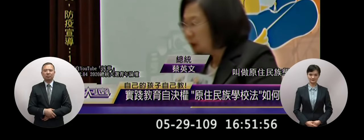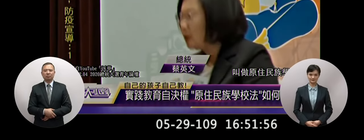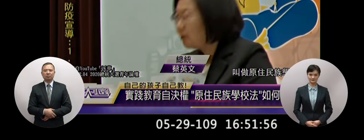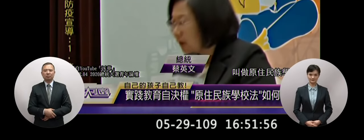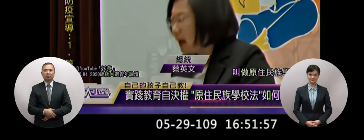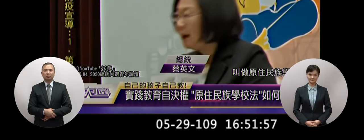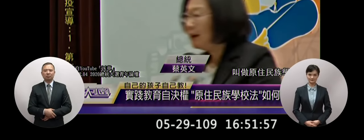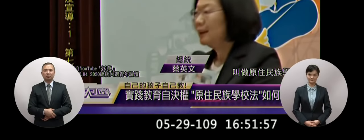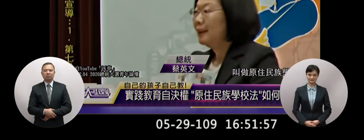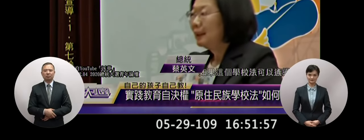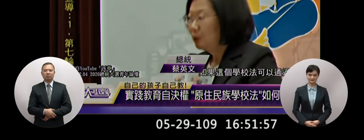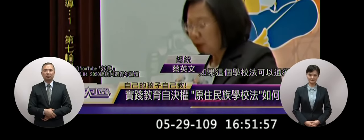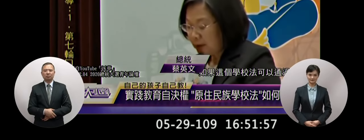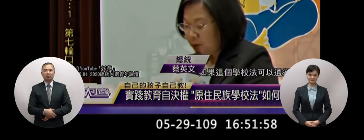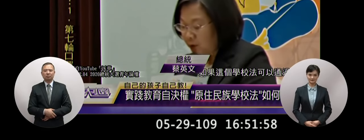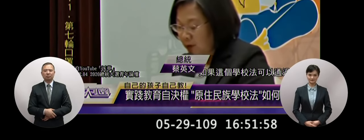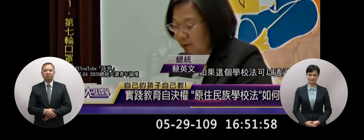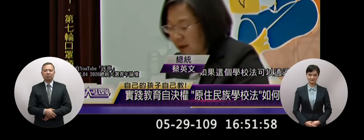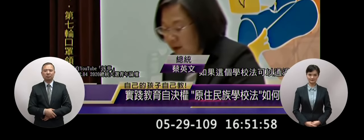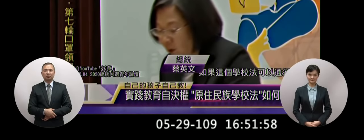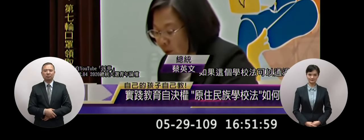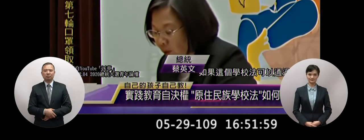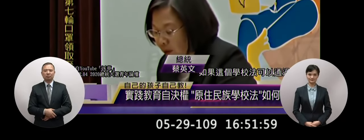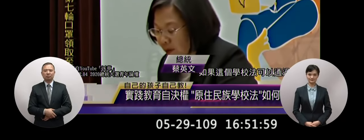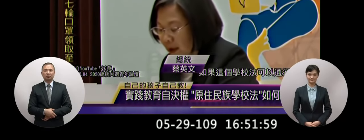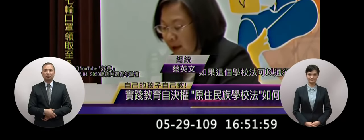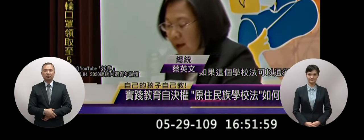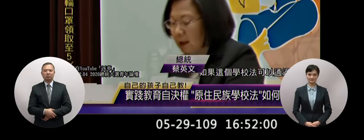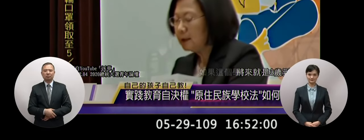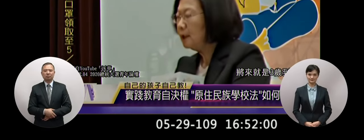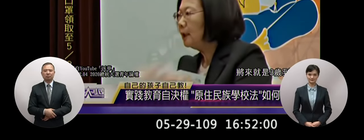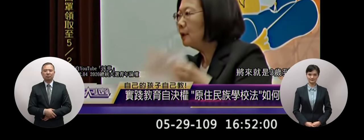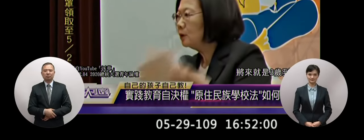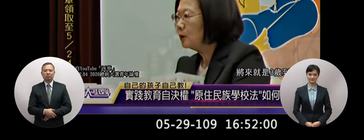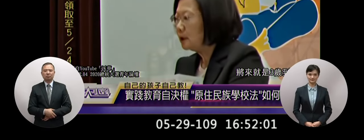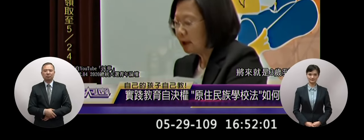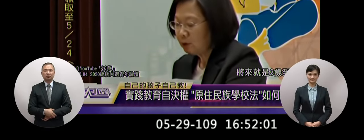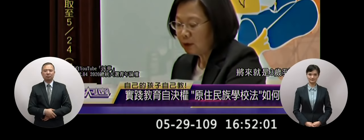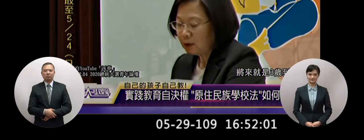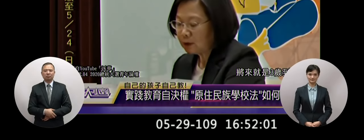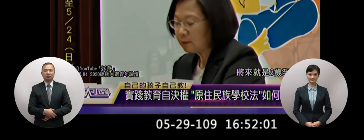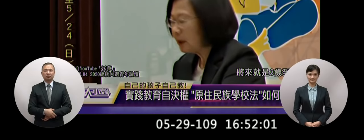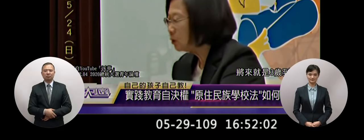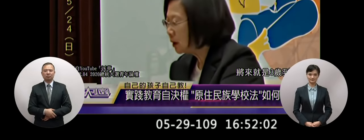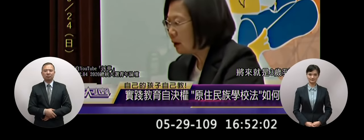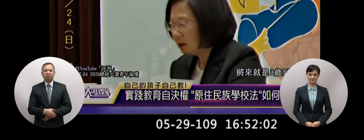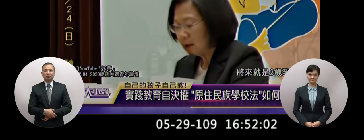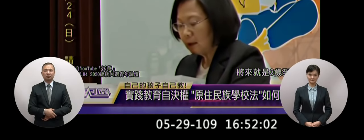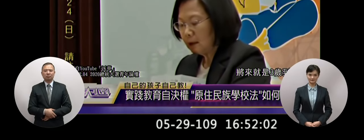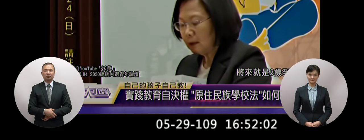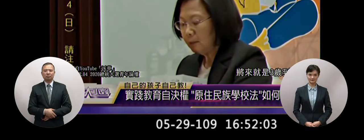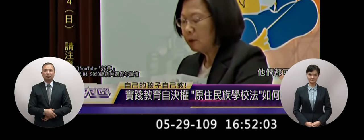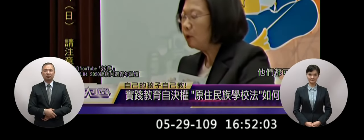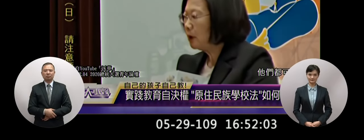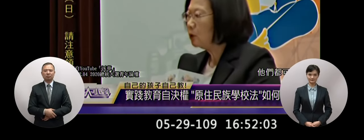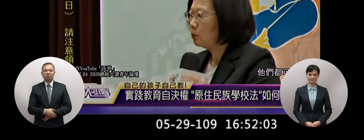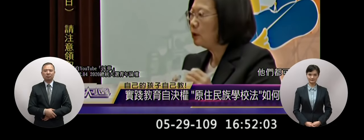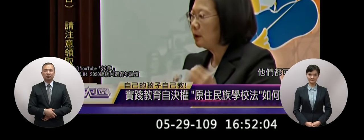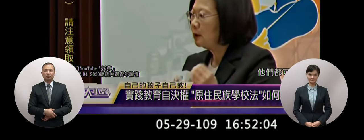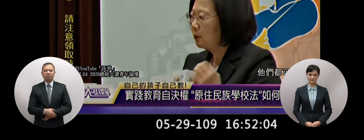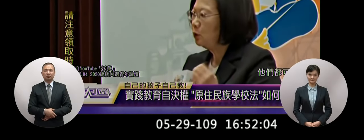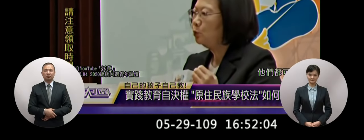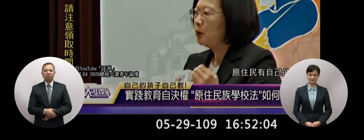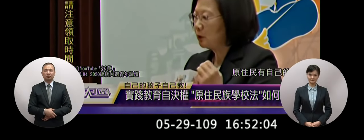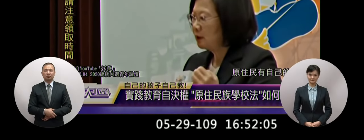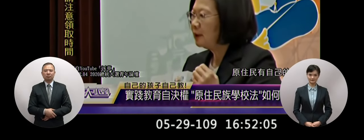族学校法。如果这个学校法可以通过的话，将来就是3岁到18岁他们都可以